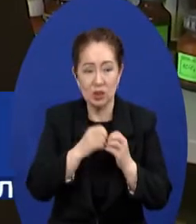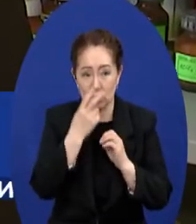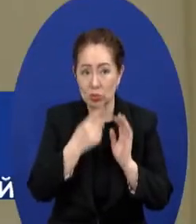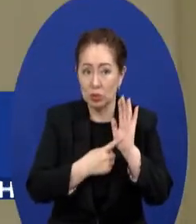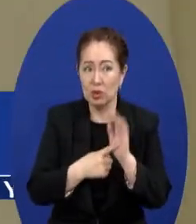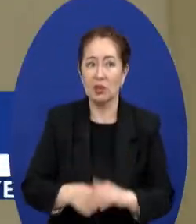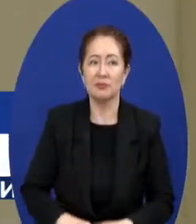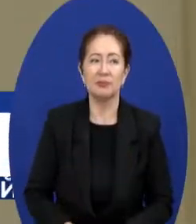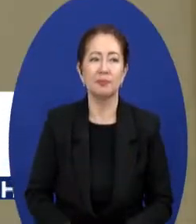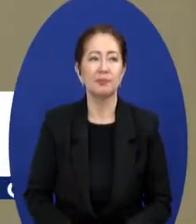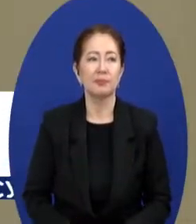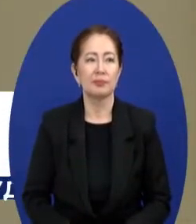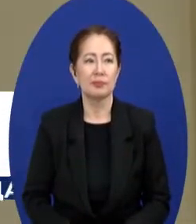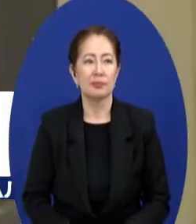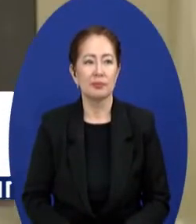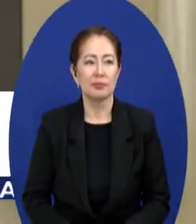те.